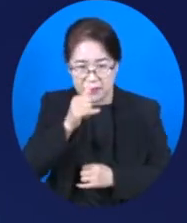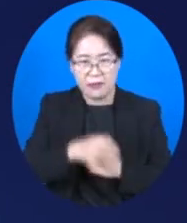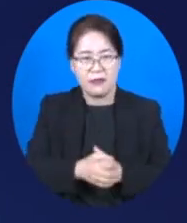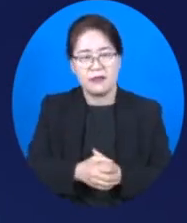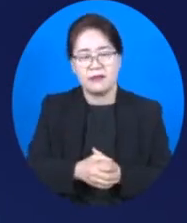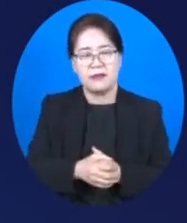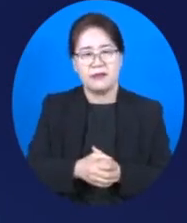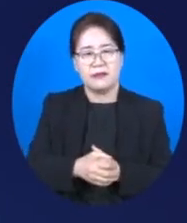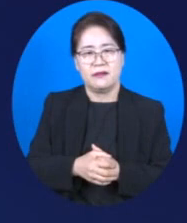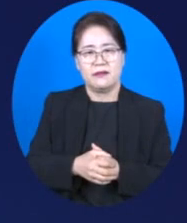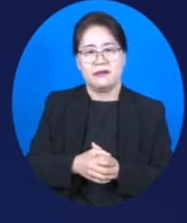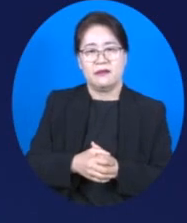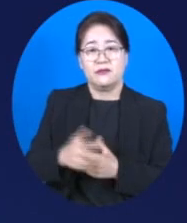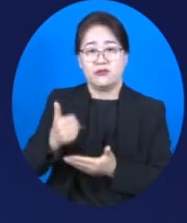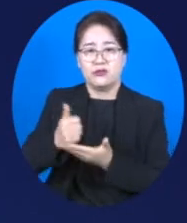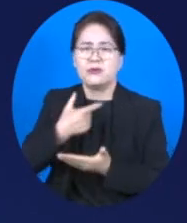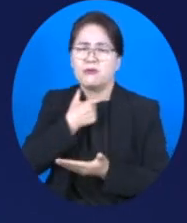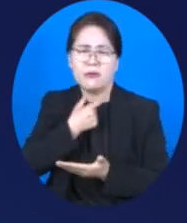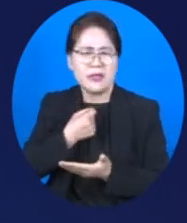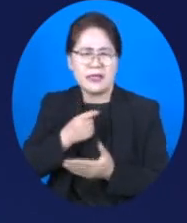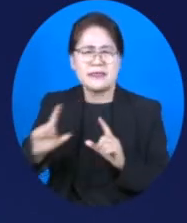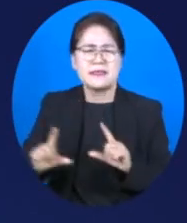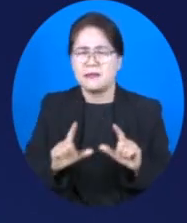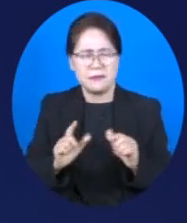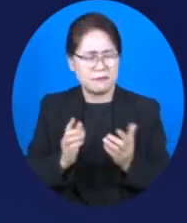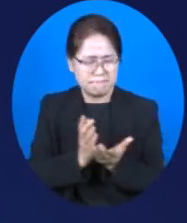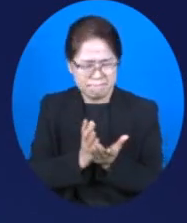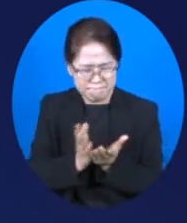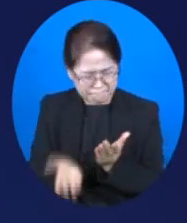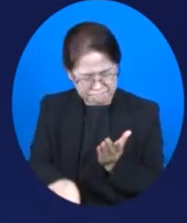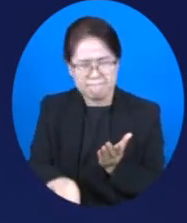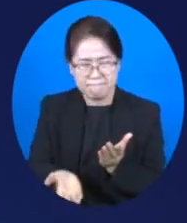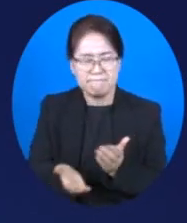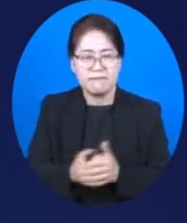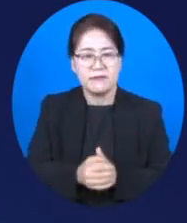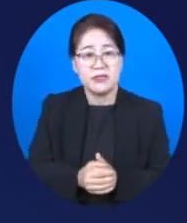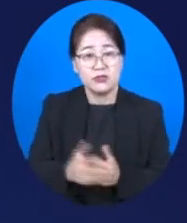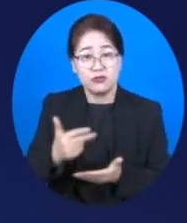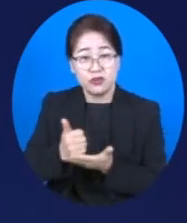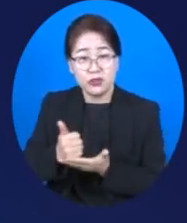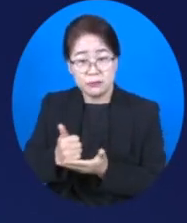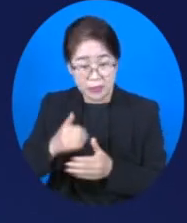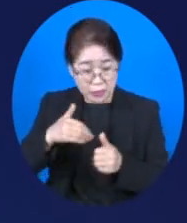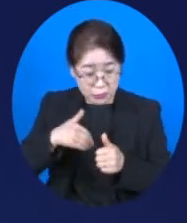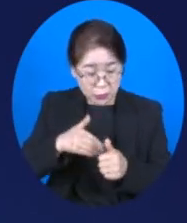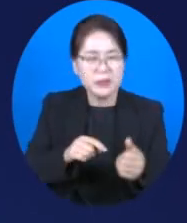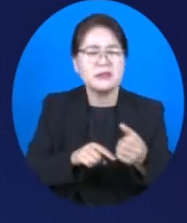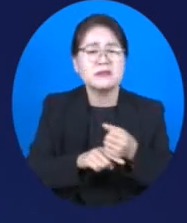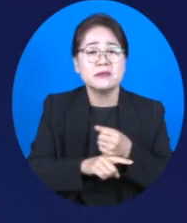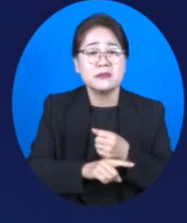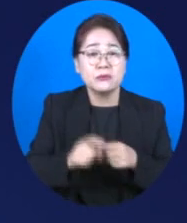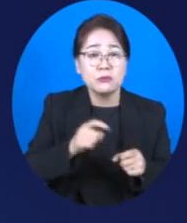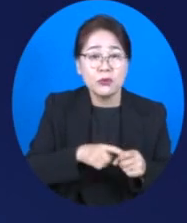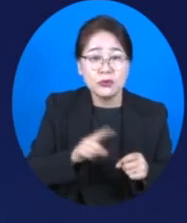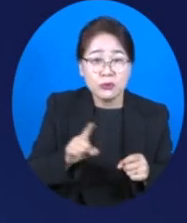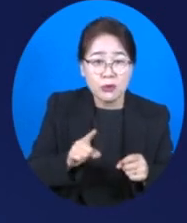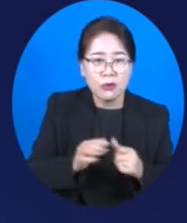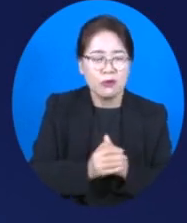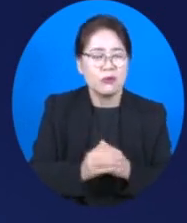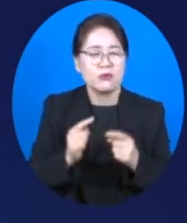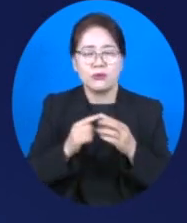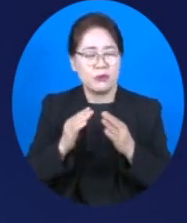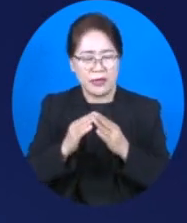그것은 주님이 원하는 삶이 아닙니다. 주님이 우리를 보내신 것은 교회가